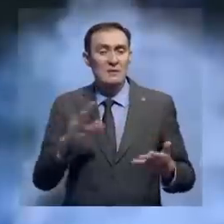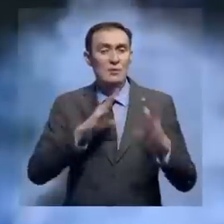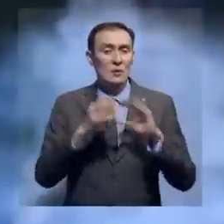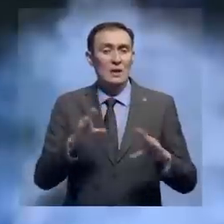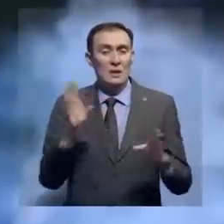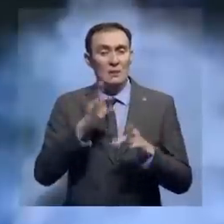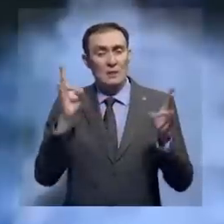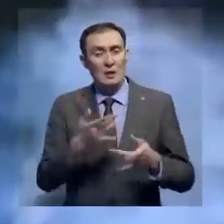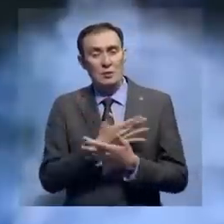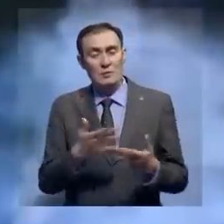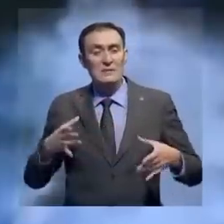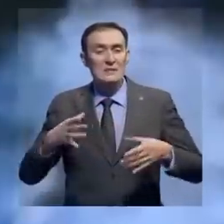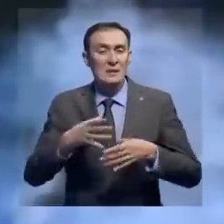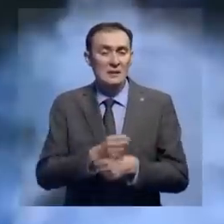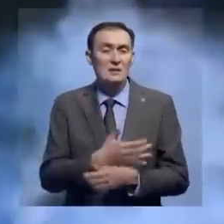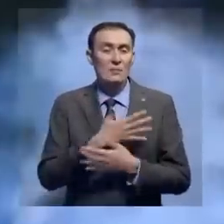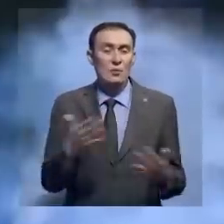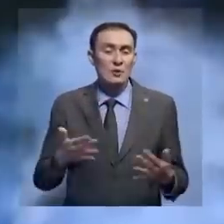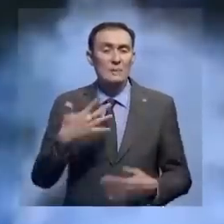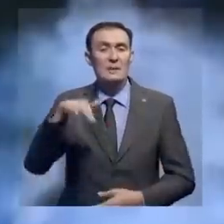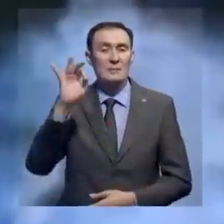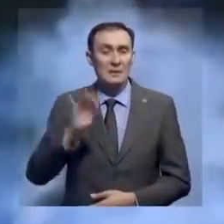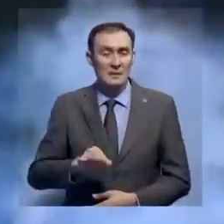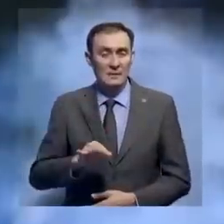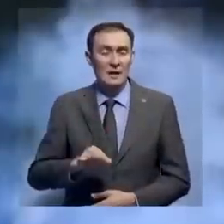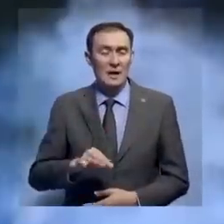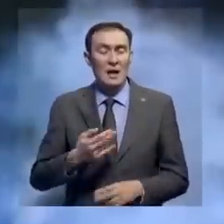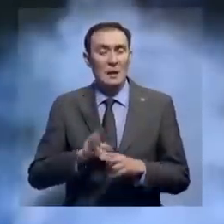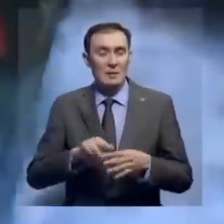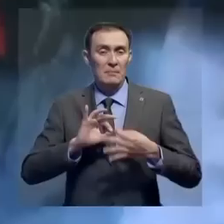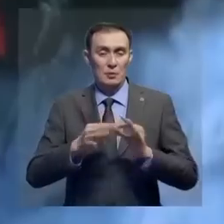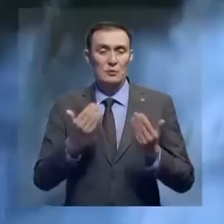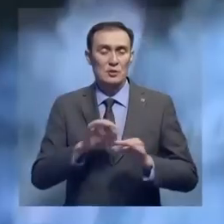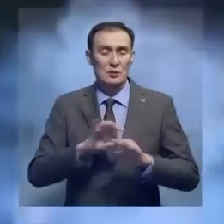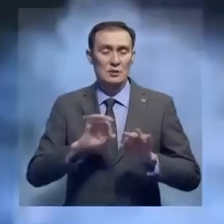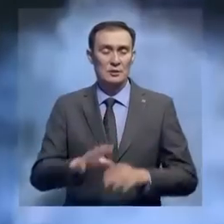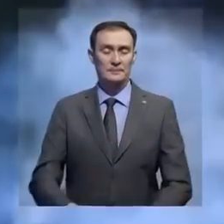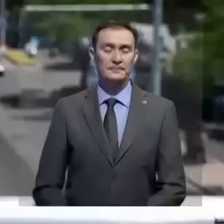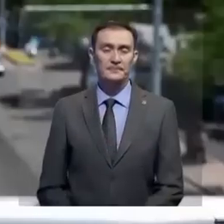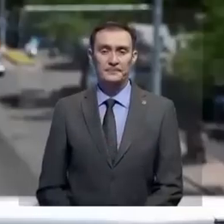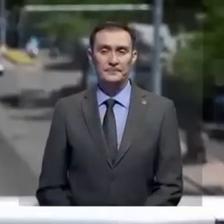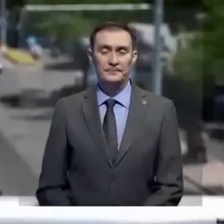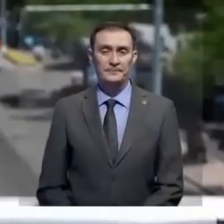в результате природных катастроф сократилось больше чем на половину тема продолжит будто госбазарбаева